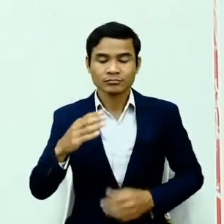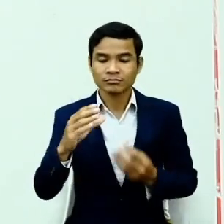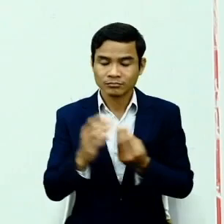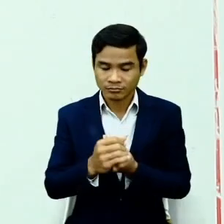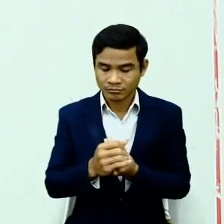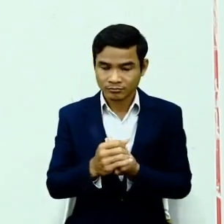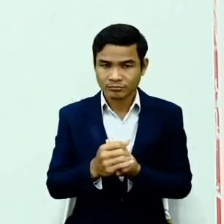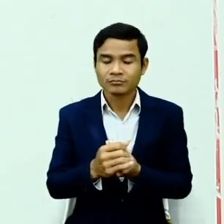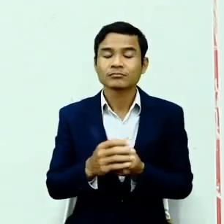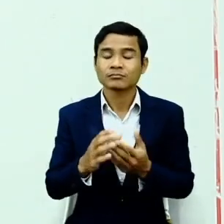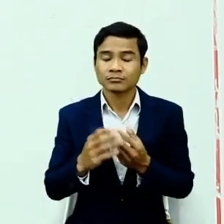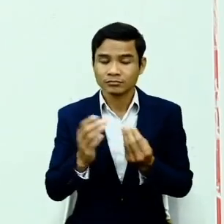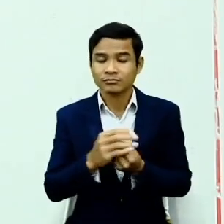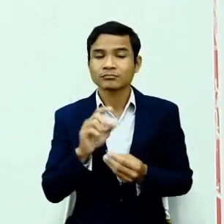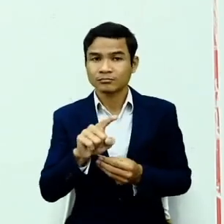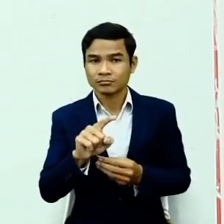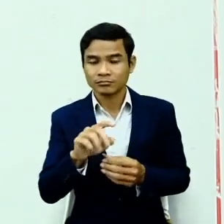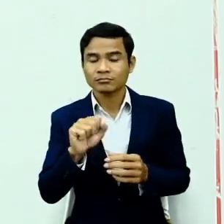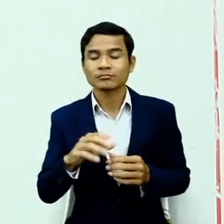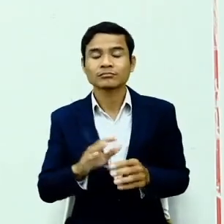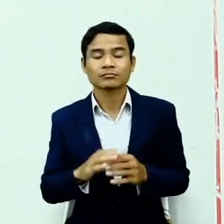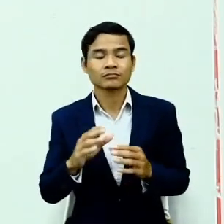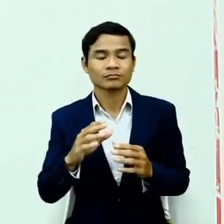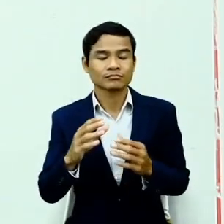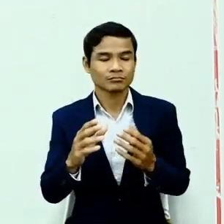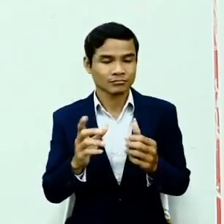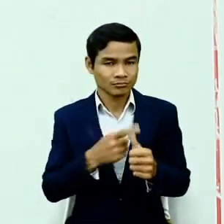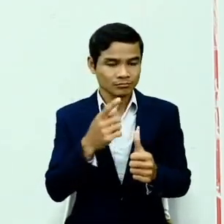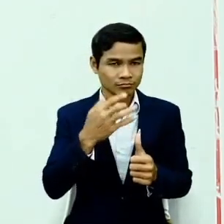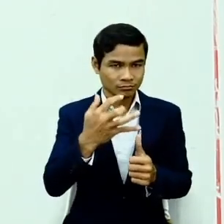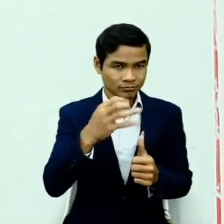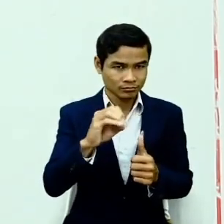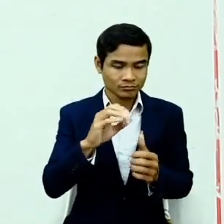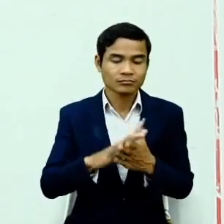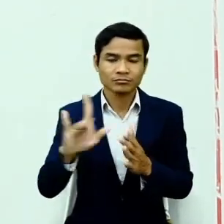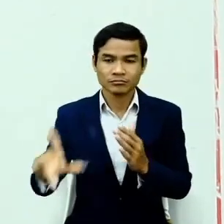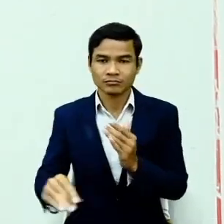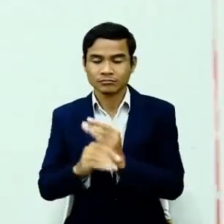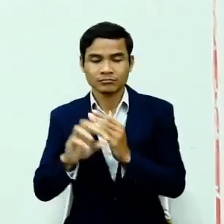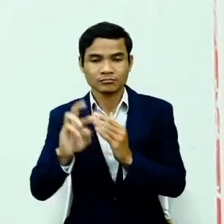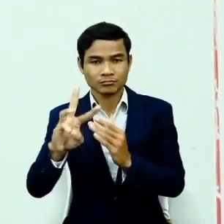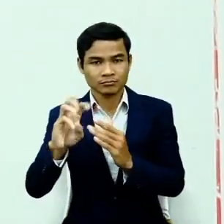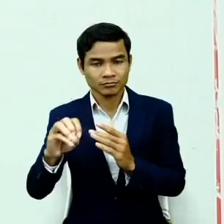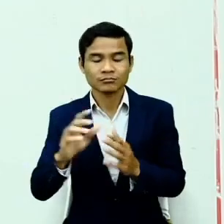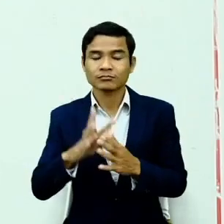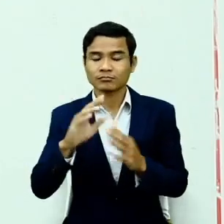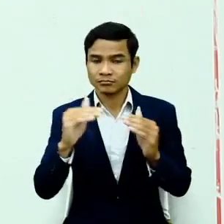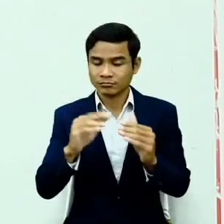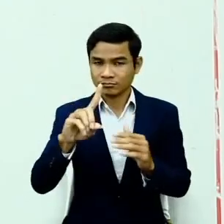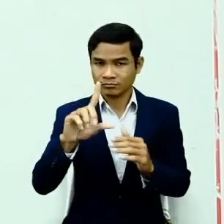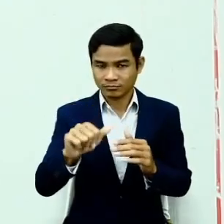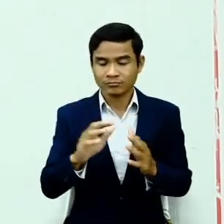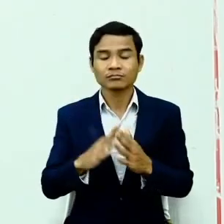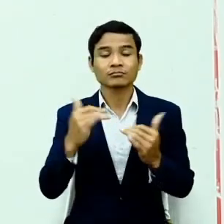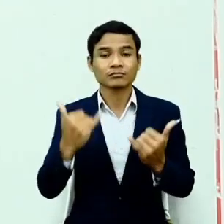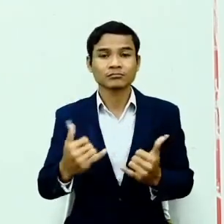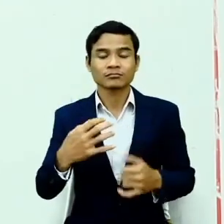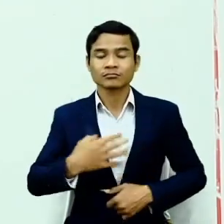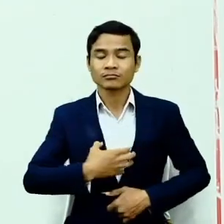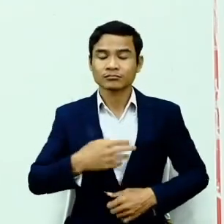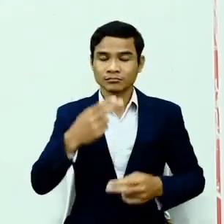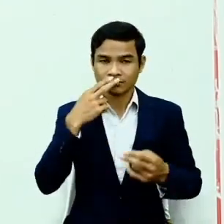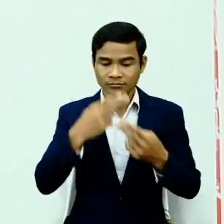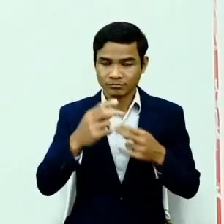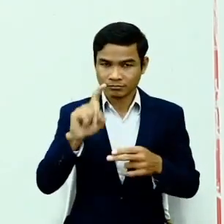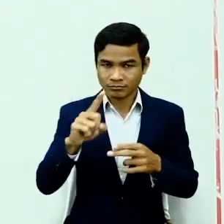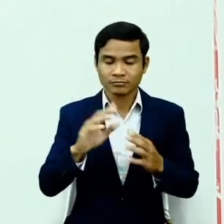nô. Đã lấy nè. Sở rộp tù bóng cứ mình chật sắp bằng thaym xám sắp ba mươi rồi. Chắc ba lời nì vinh nè cừu chăng ai bán. Chà chùm lại môi